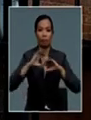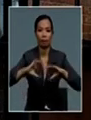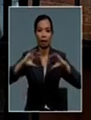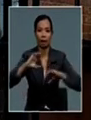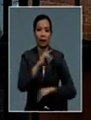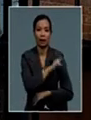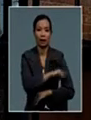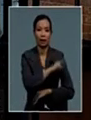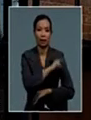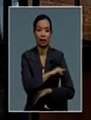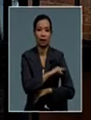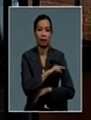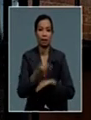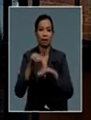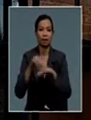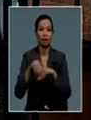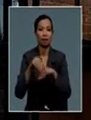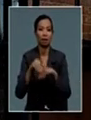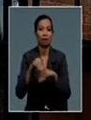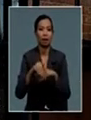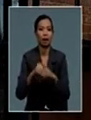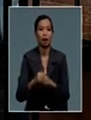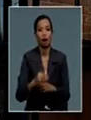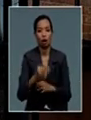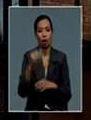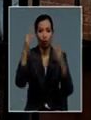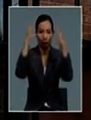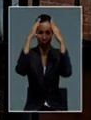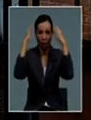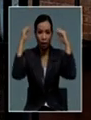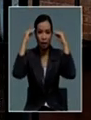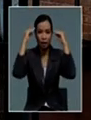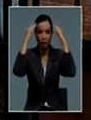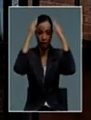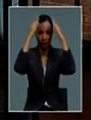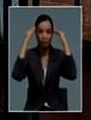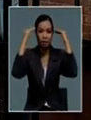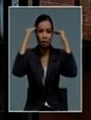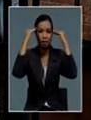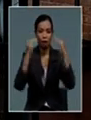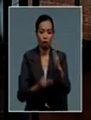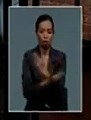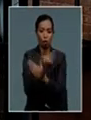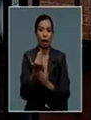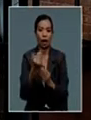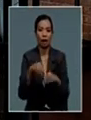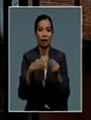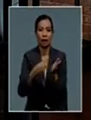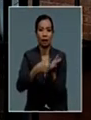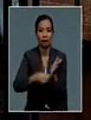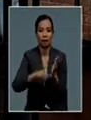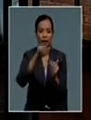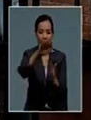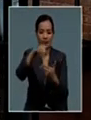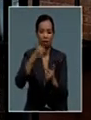แถลงว่าแคนาดาเม็กซิโกแล้วก็ประเทศอื่นๆเนี่ยมีโอกาสอาจจะได้รับการยกเว้นการขึ้นภาษีนำเข้า